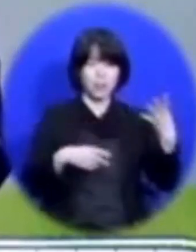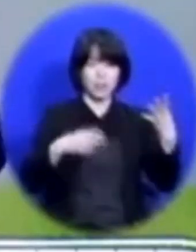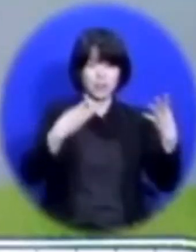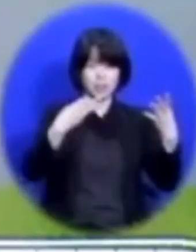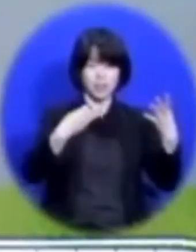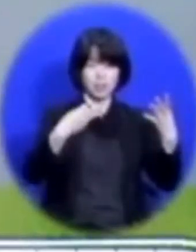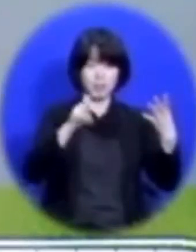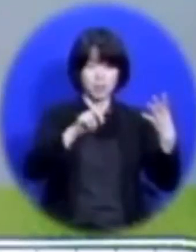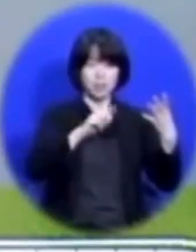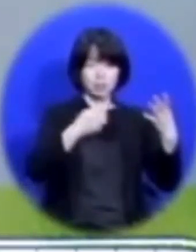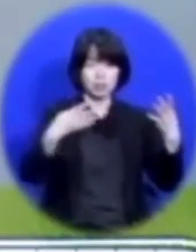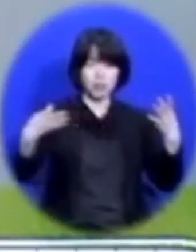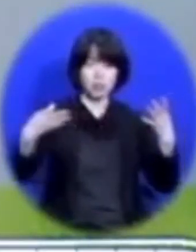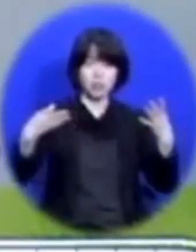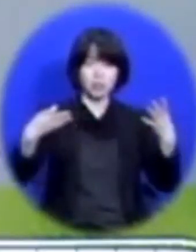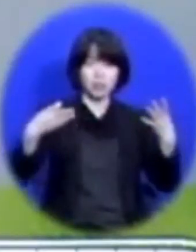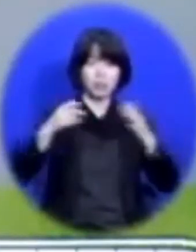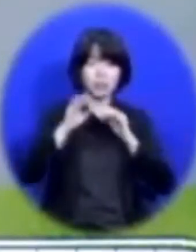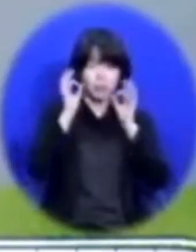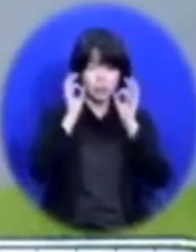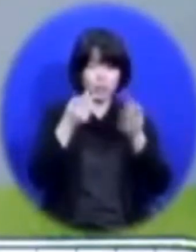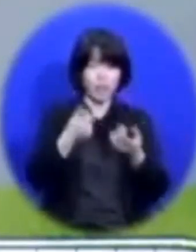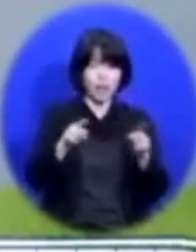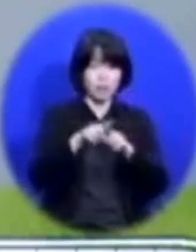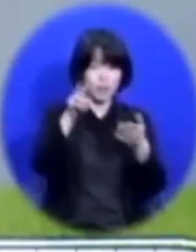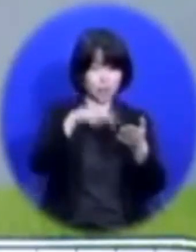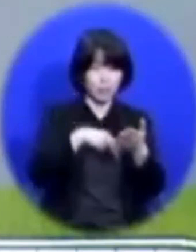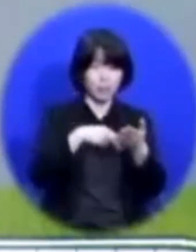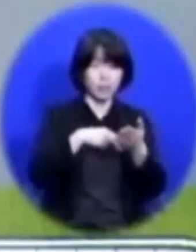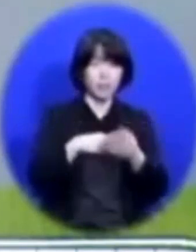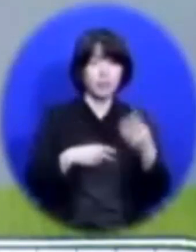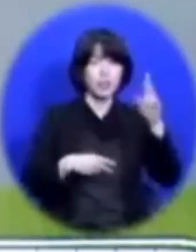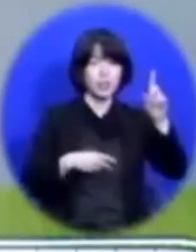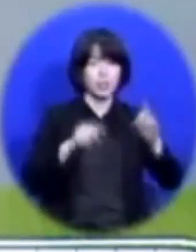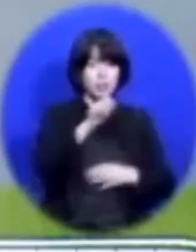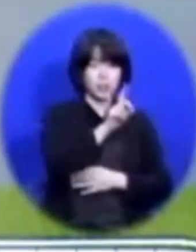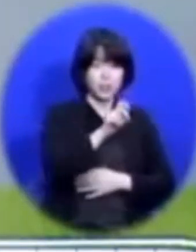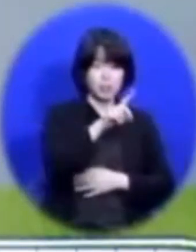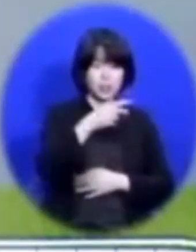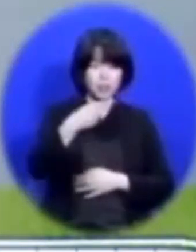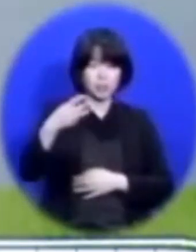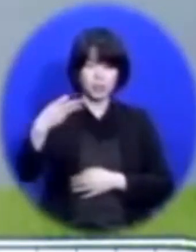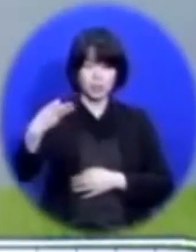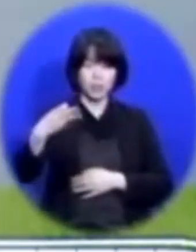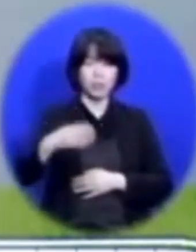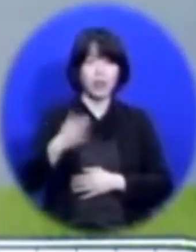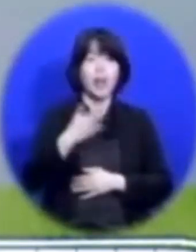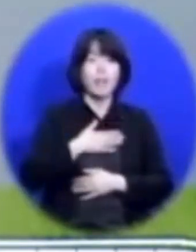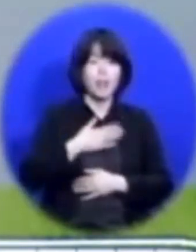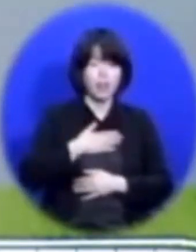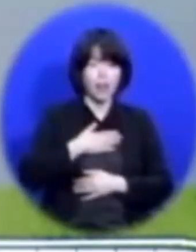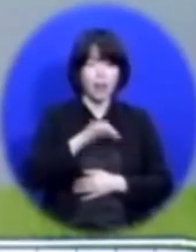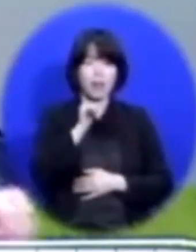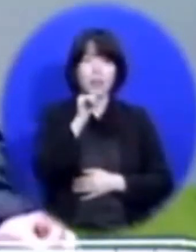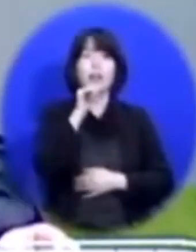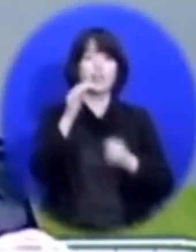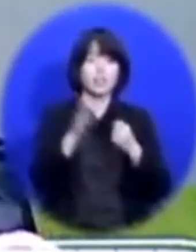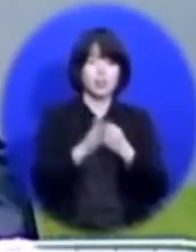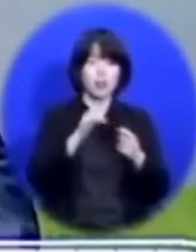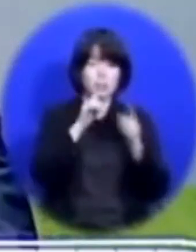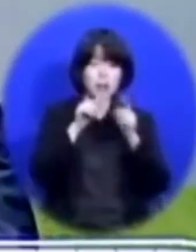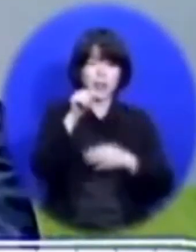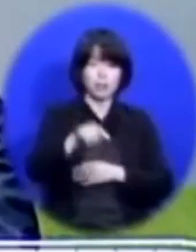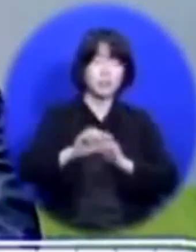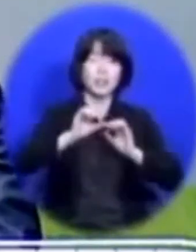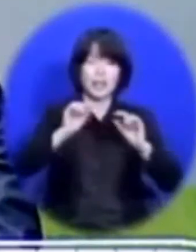4장11절부터13절까지함께읽어보겠습니다. 빌립보서4장11절부터13절까지.내가 말하는것은도움이